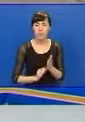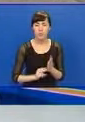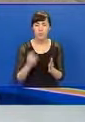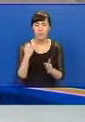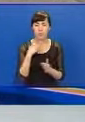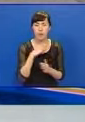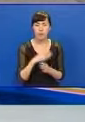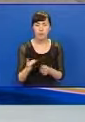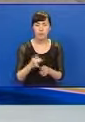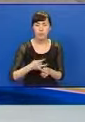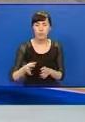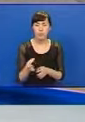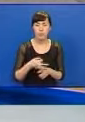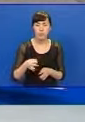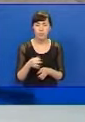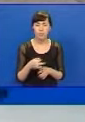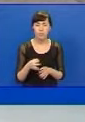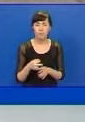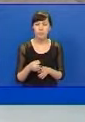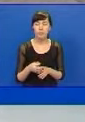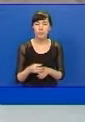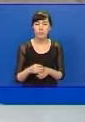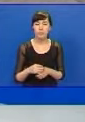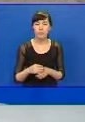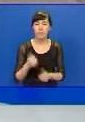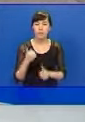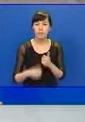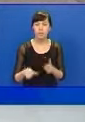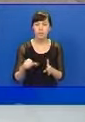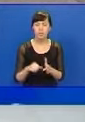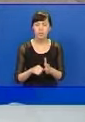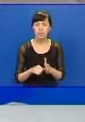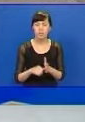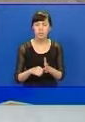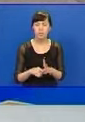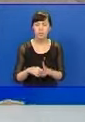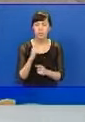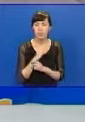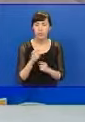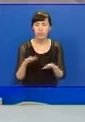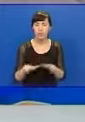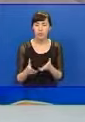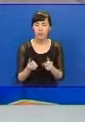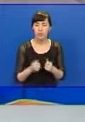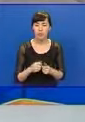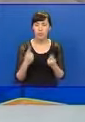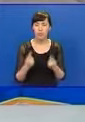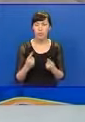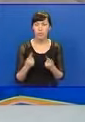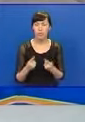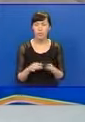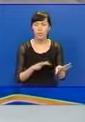Көптеген аудандық, облыстық мүшәйраларға, байқауларға қатысып, жүлде алып жүргенімізбен мұндай ауқымды түрдегі